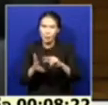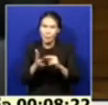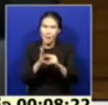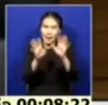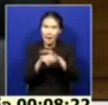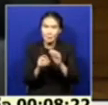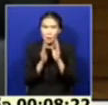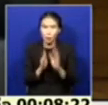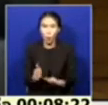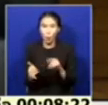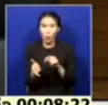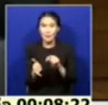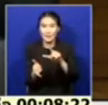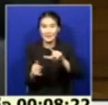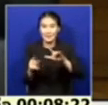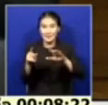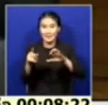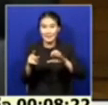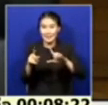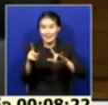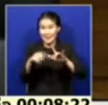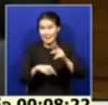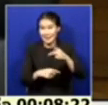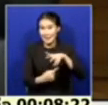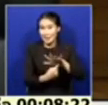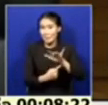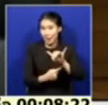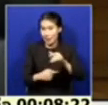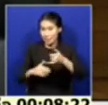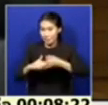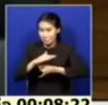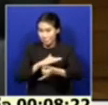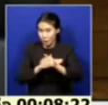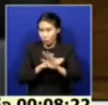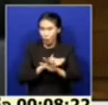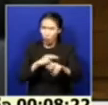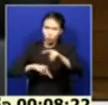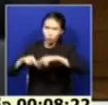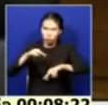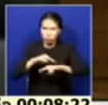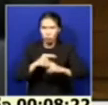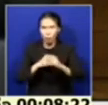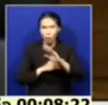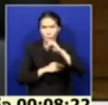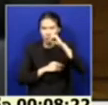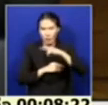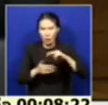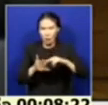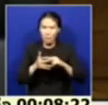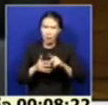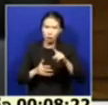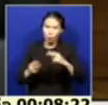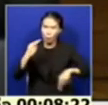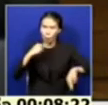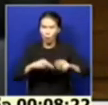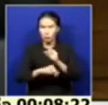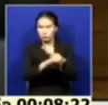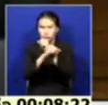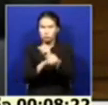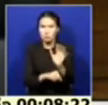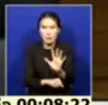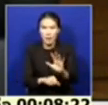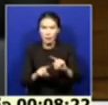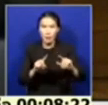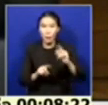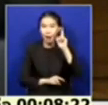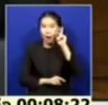ขอเรียนว่าตั้งแต่คุณวันเฉลิมไปเนี่ยนะเรคคอร์ดที่เรามีอยู่นะคือไม่ได้เป็นผู้ลี้ภัยไม่ได้มีอะไรที่เกี่ยวข้องนะฮะในลักษณะ